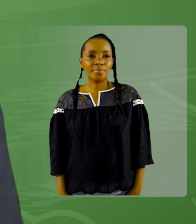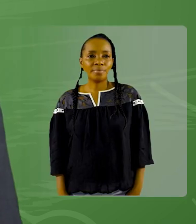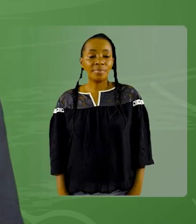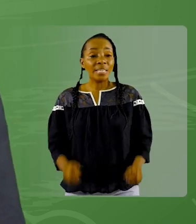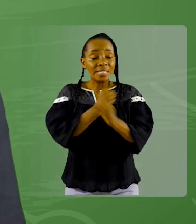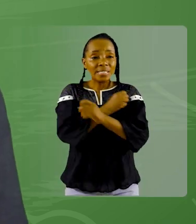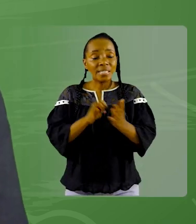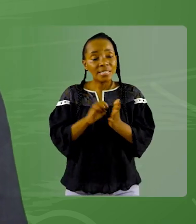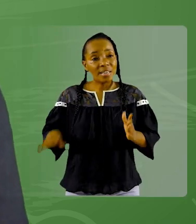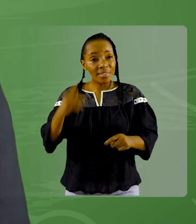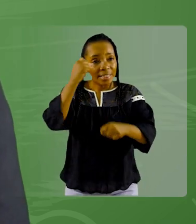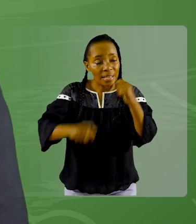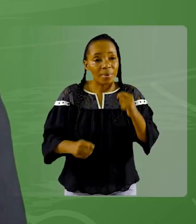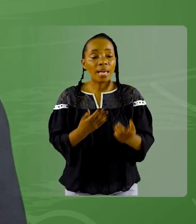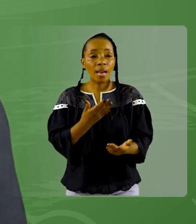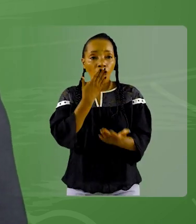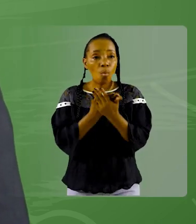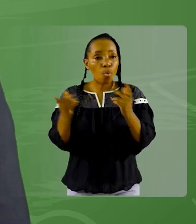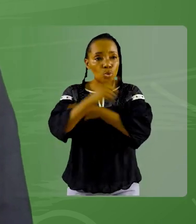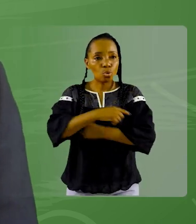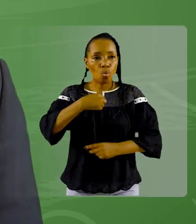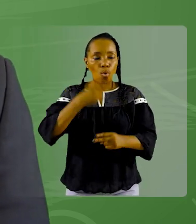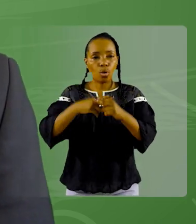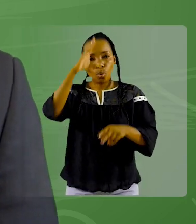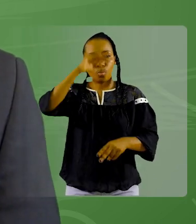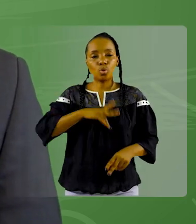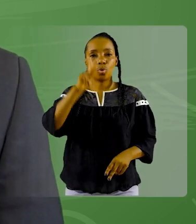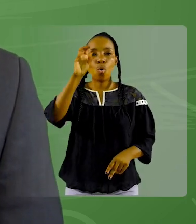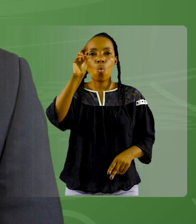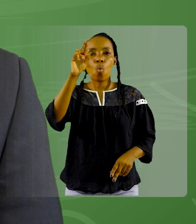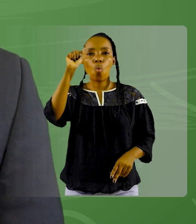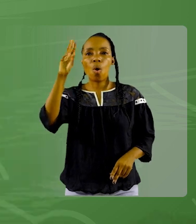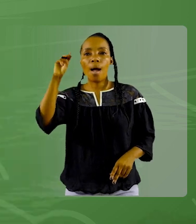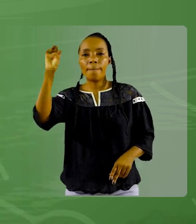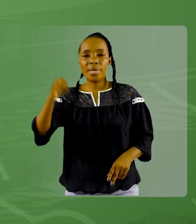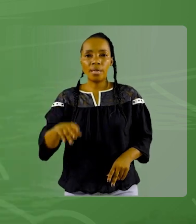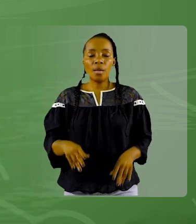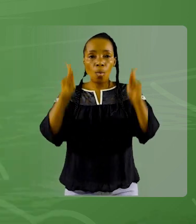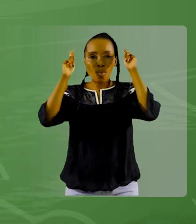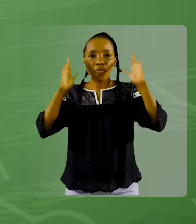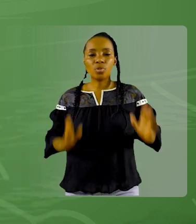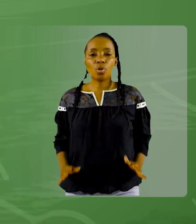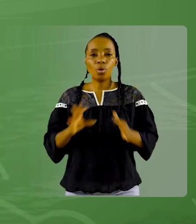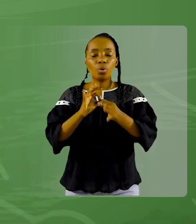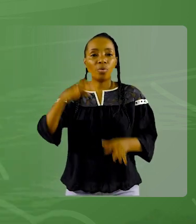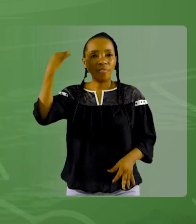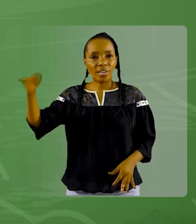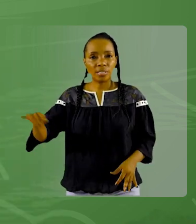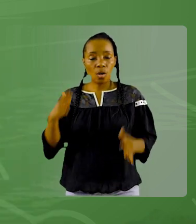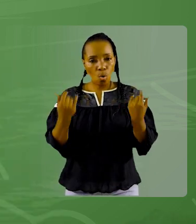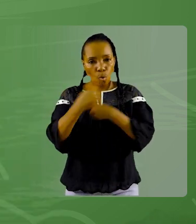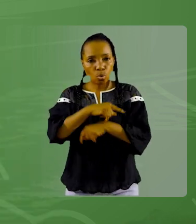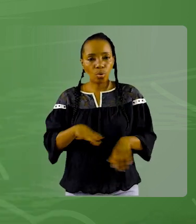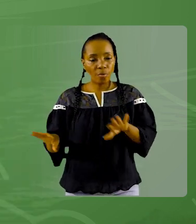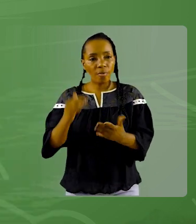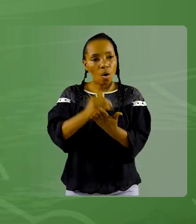Chers élèves de terminale, bonjour. Je suis Kwame Ferdinand, professeur de français. Je suis ici aujourd'hui pour vous présenter